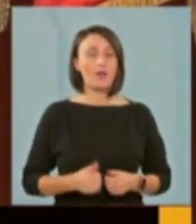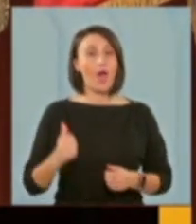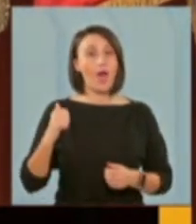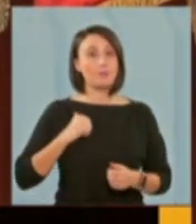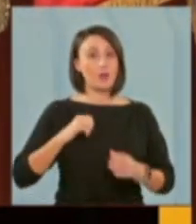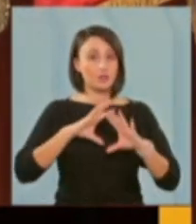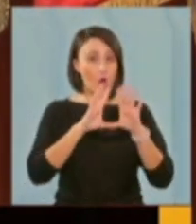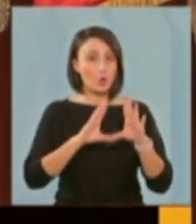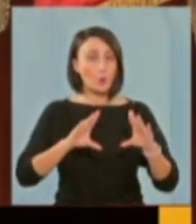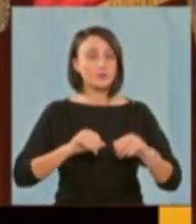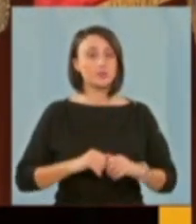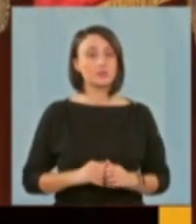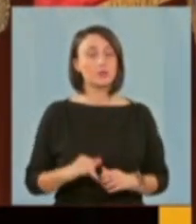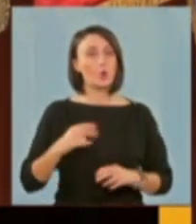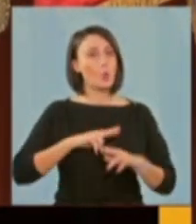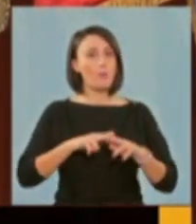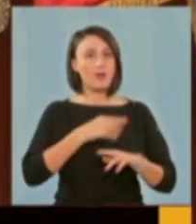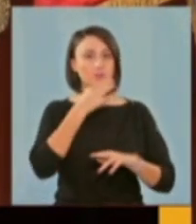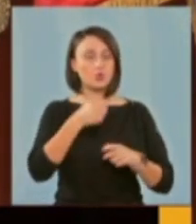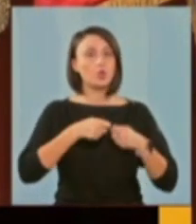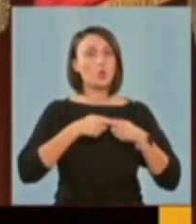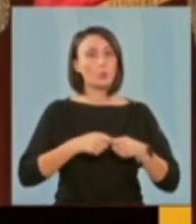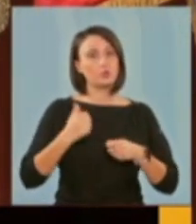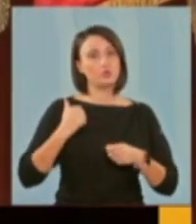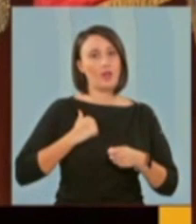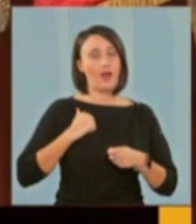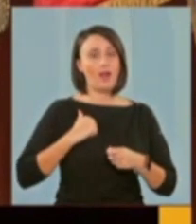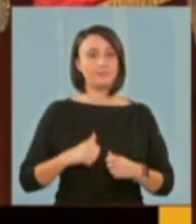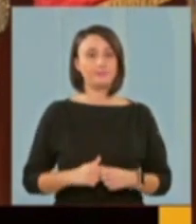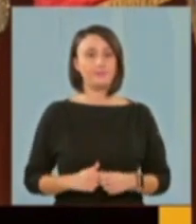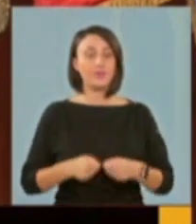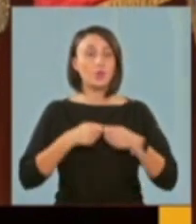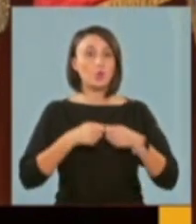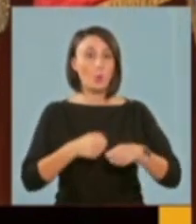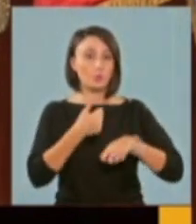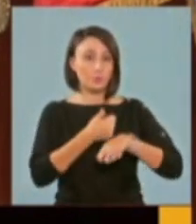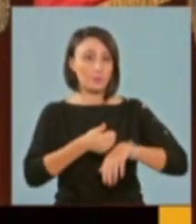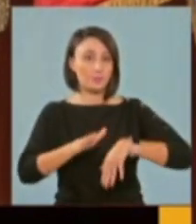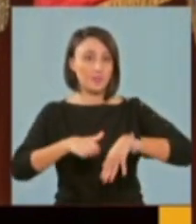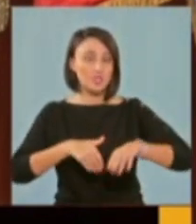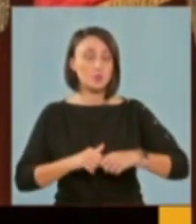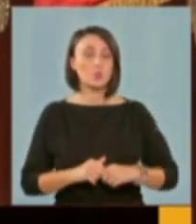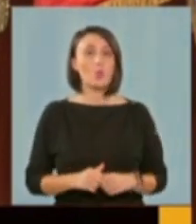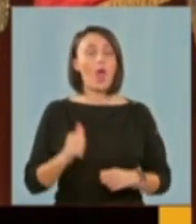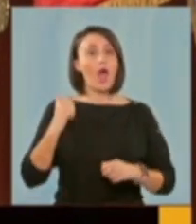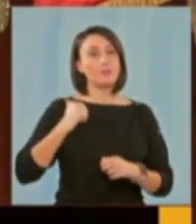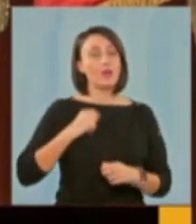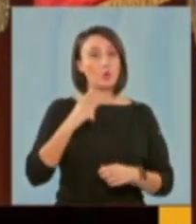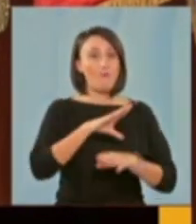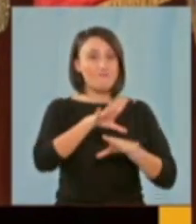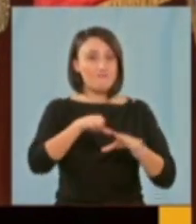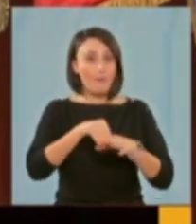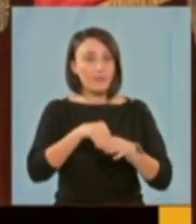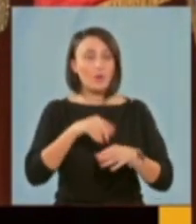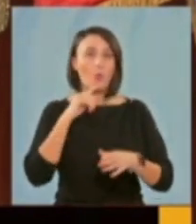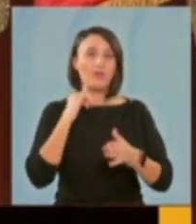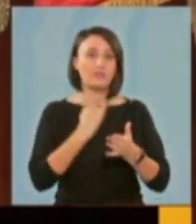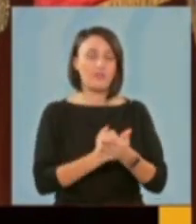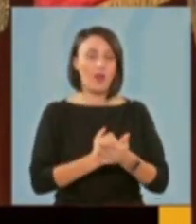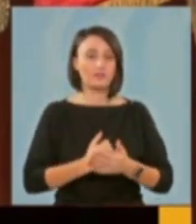Armata Română. Așa cum spunea domnul general, domnul prim-ministru, armata este o familie, cu